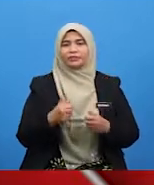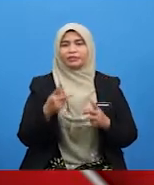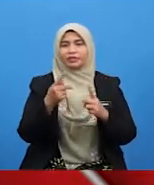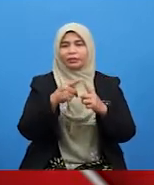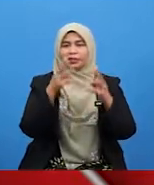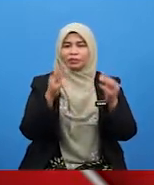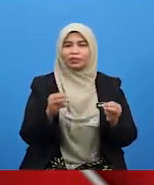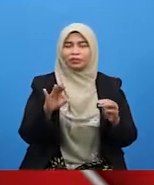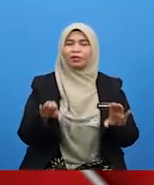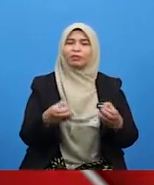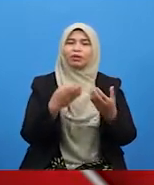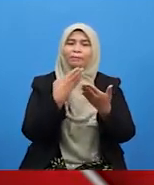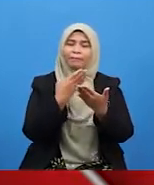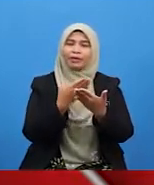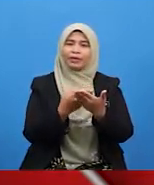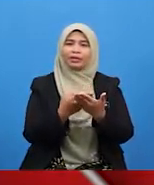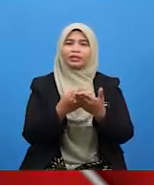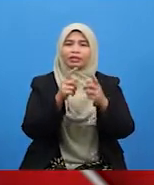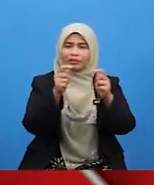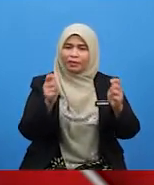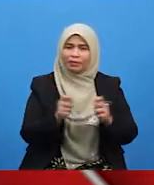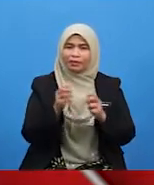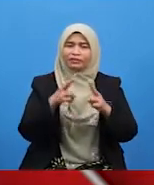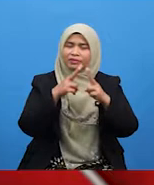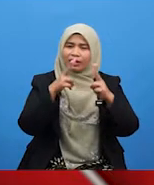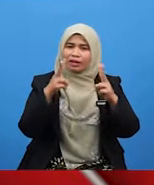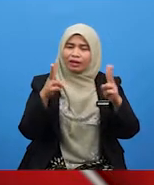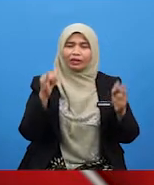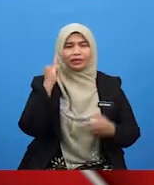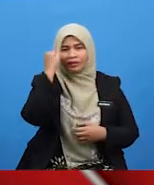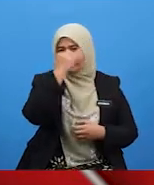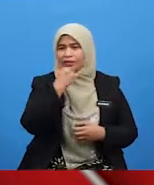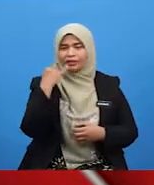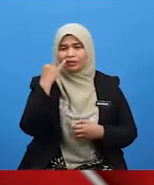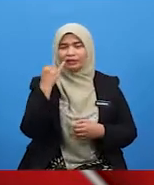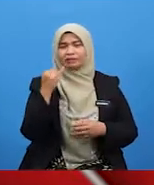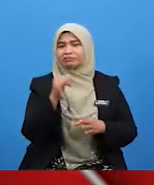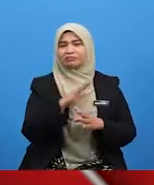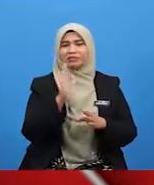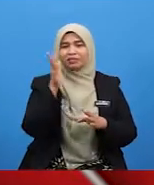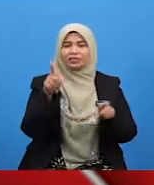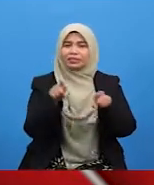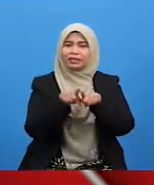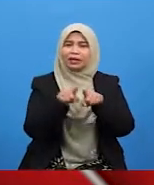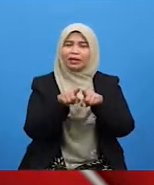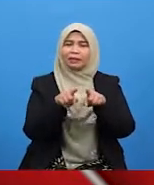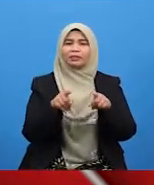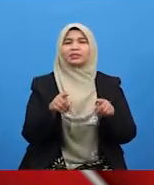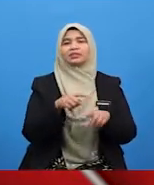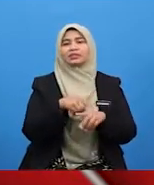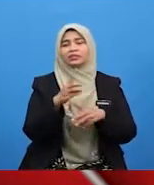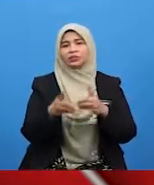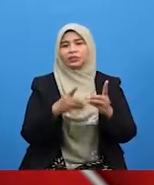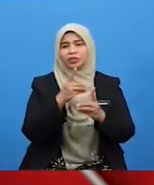melakukan kebaikan. Tempat yang terlalu indah dan tiada persamaan mana-mana tempat